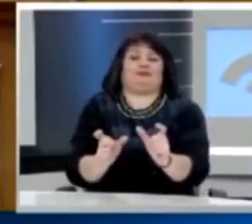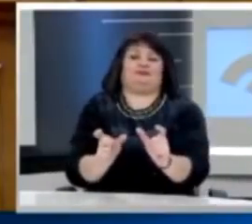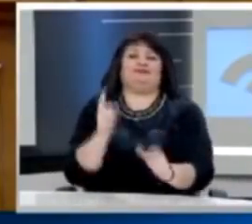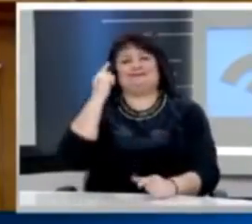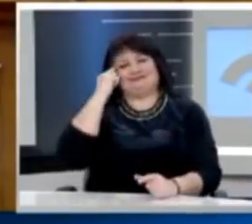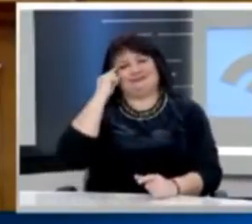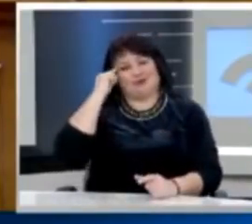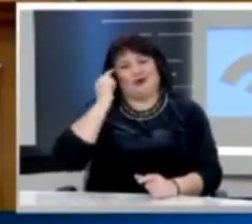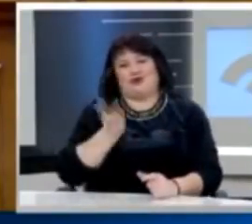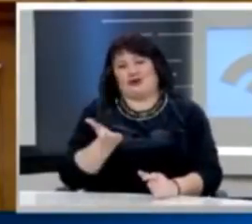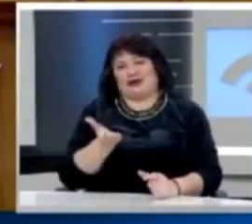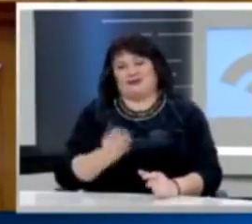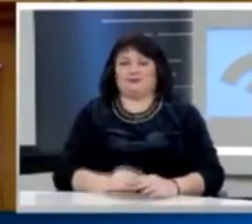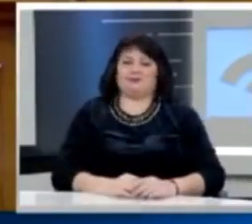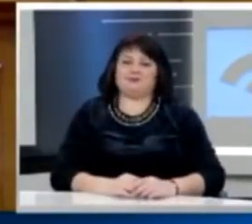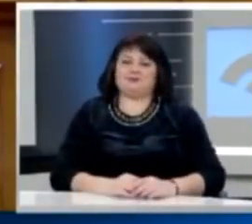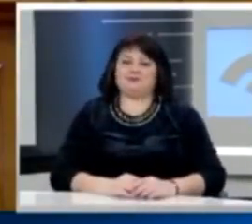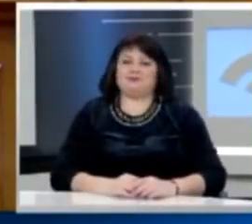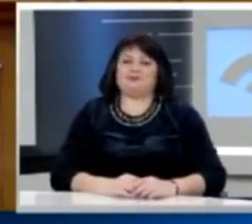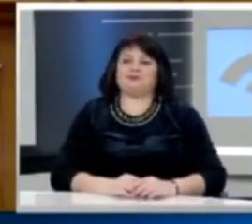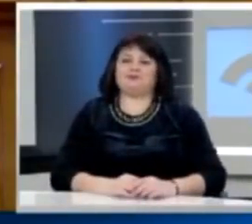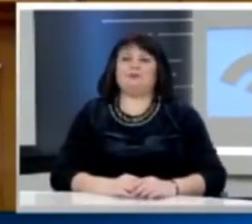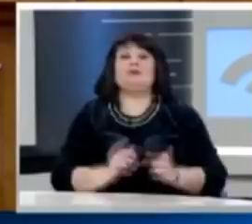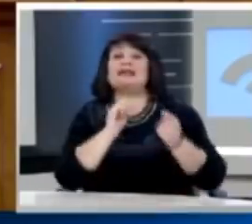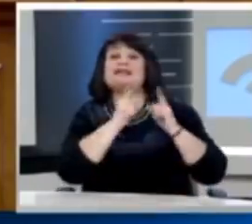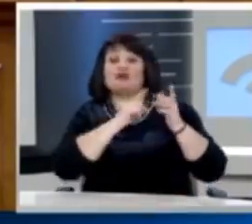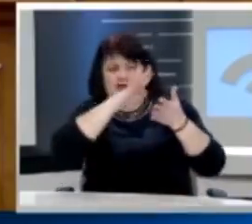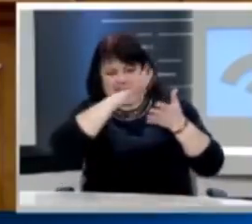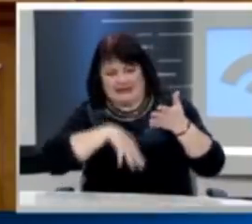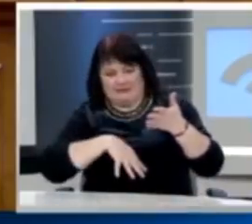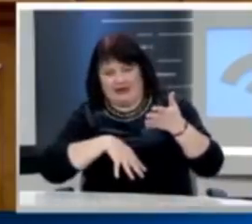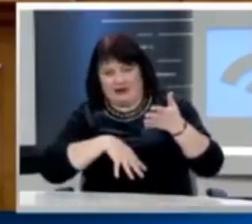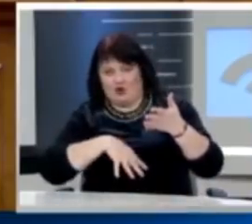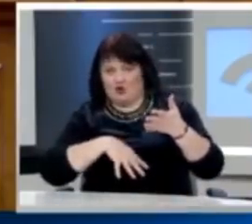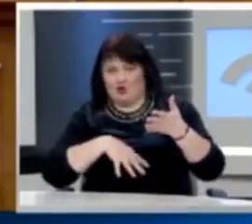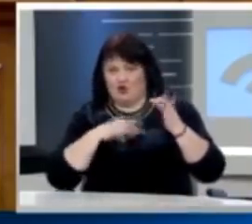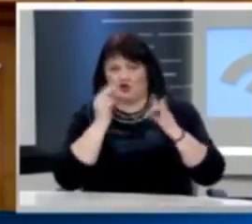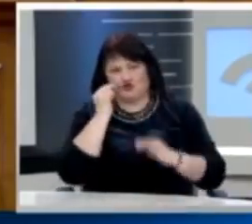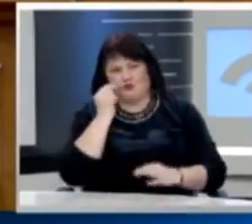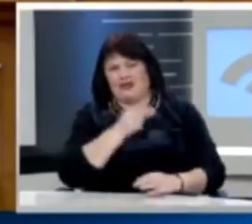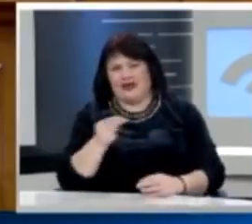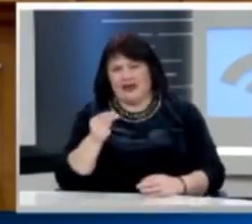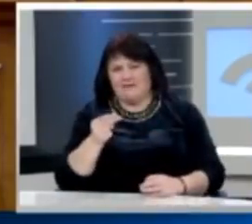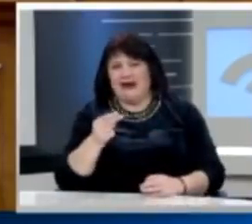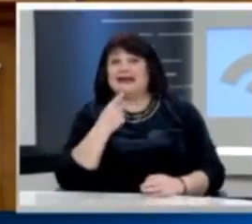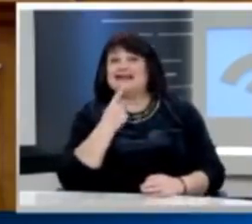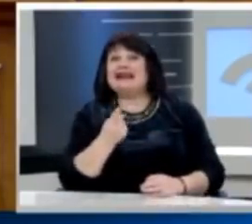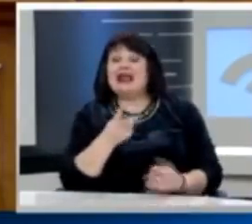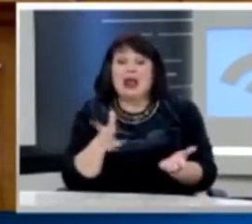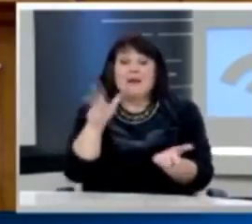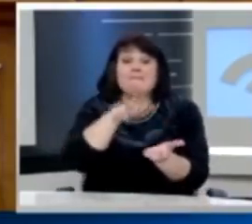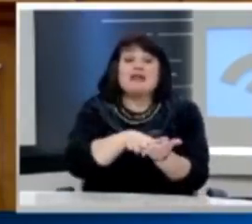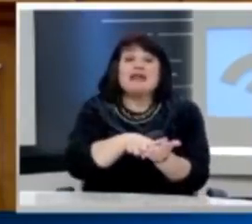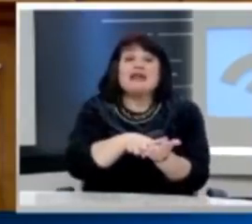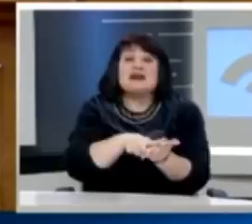στα Δυτικά Βαλκάνια. Το κείμενο της Συμφωνίας των Πρεσπών μιλάει καθαρά για επικύρωση από